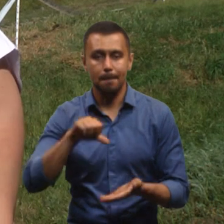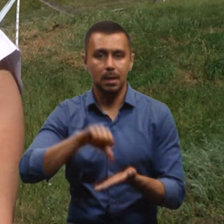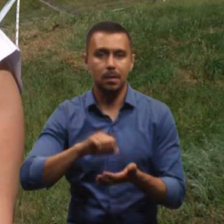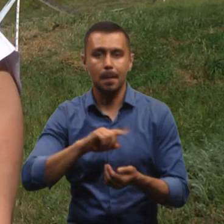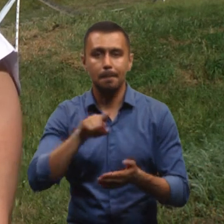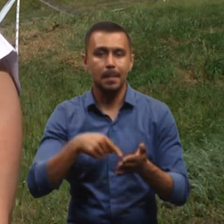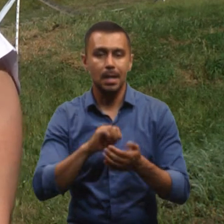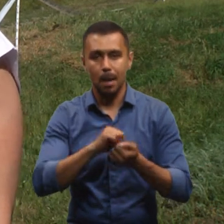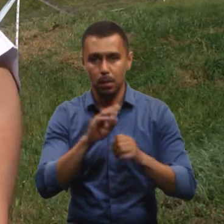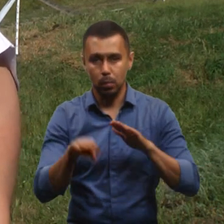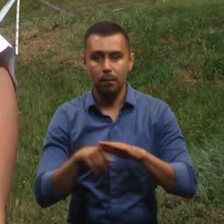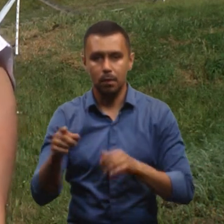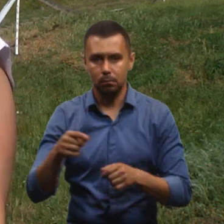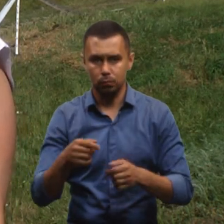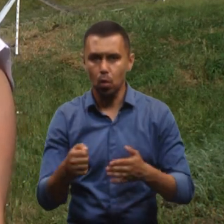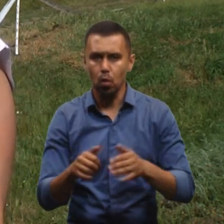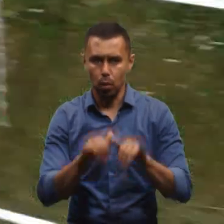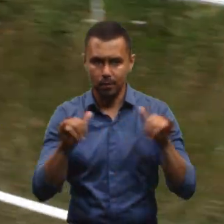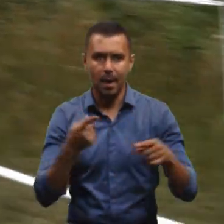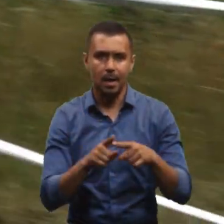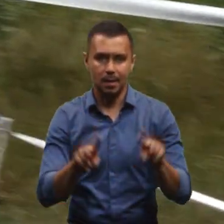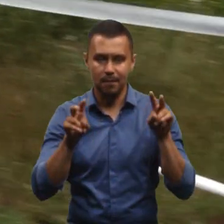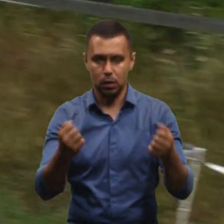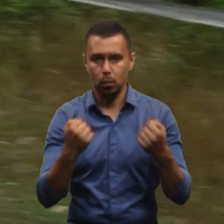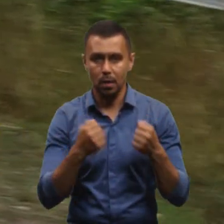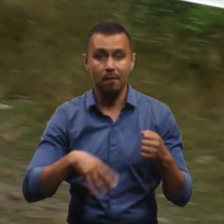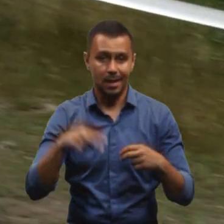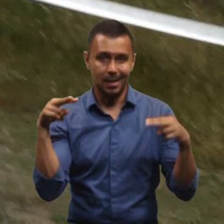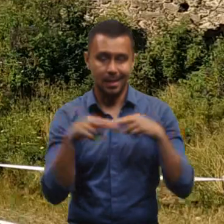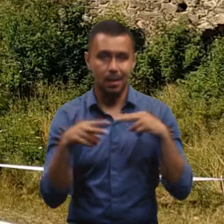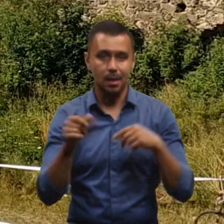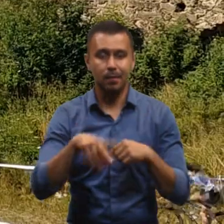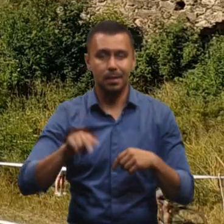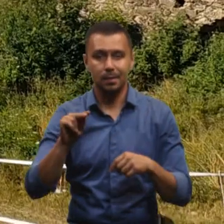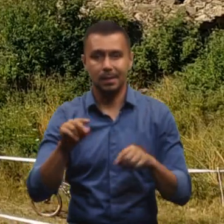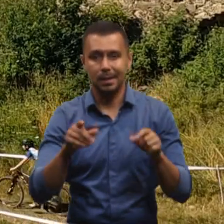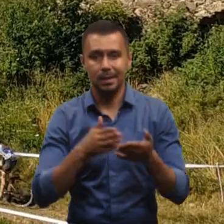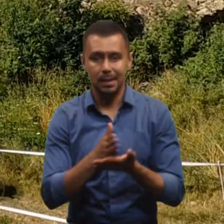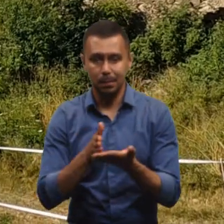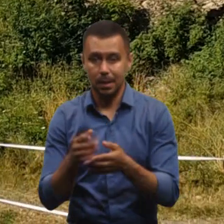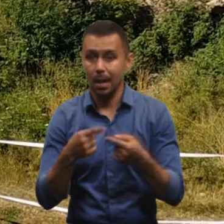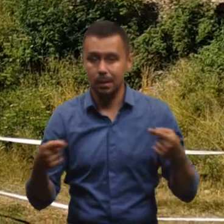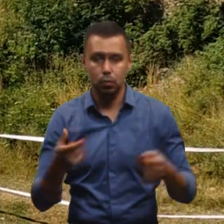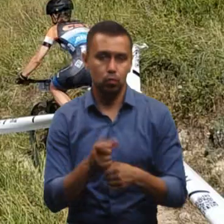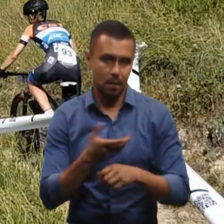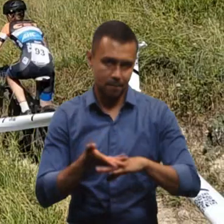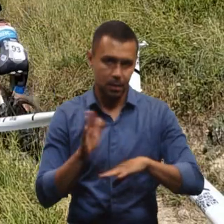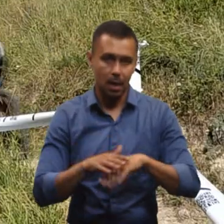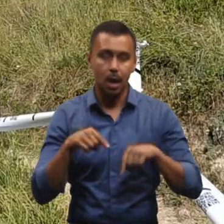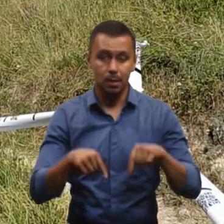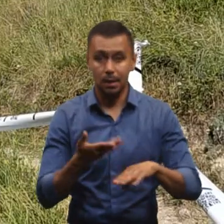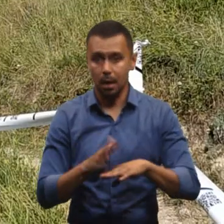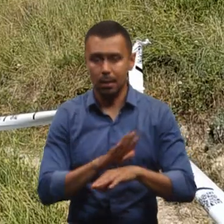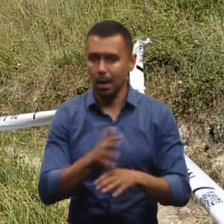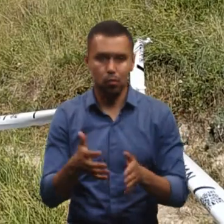міста Кам'янця-Подільського, він культивує цей вид спорту. Усі траси для всіх дисциплін чемпіонату України різні і досить складні. Та цієї